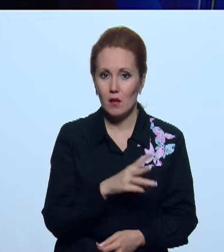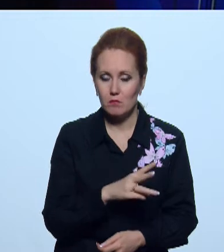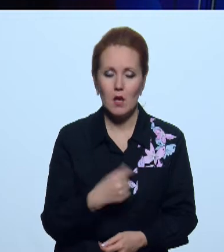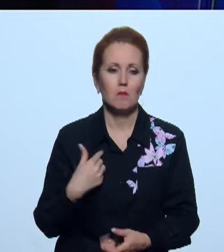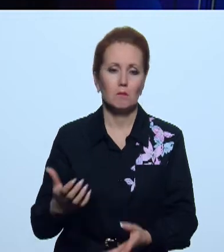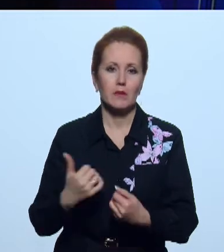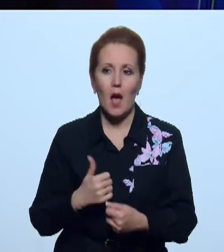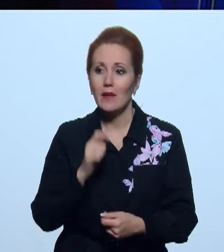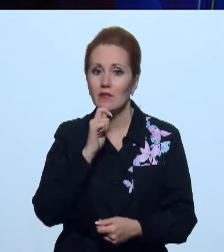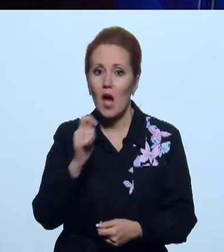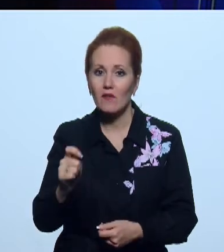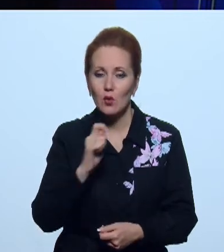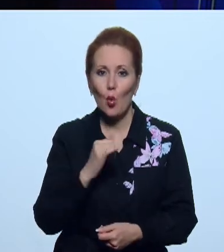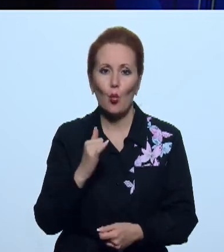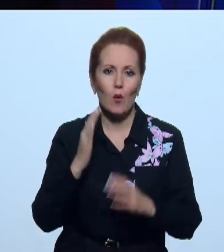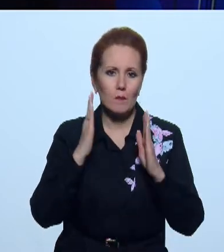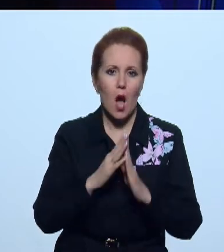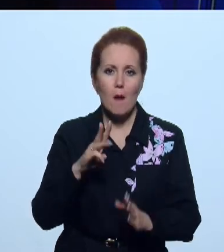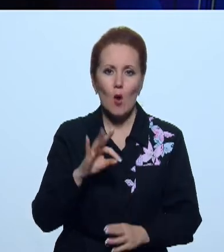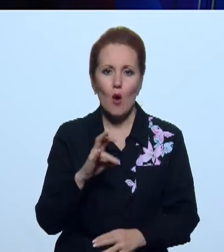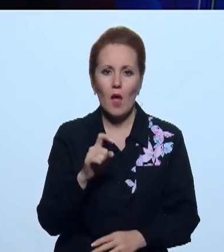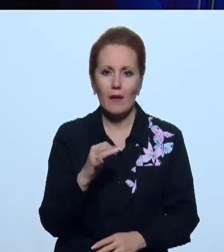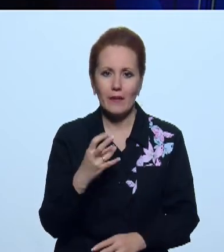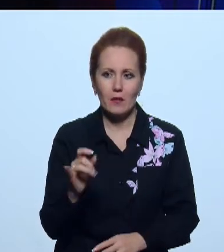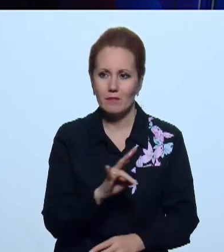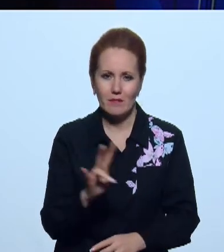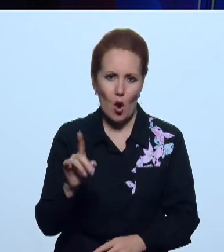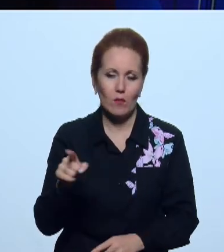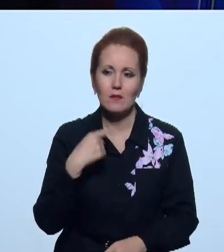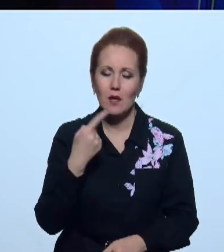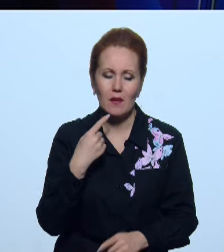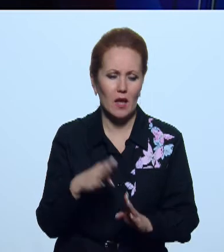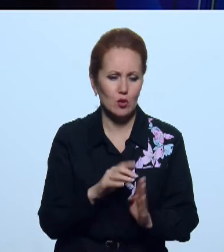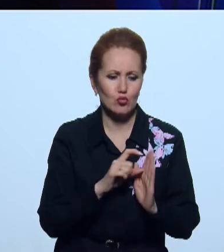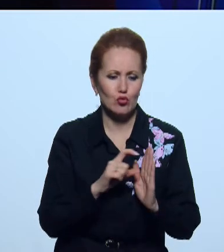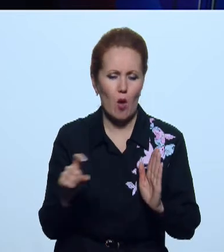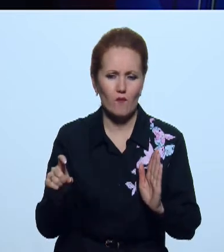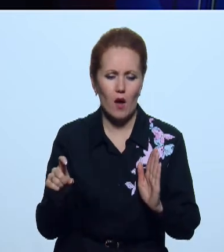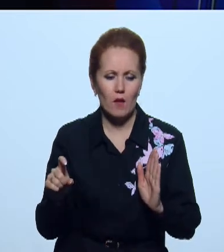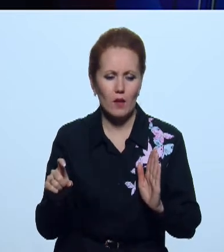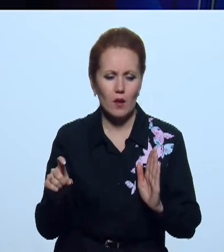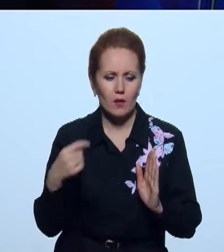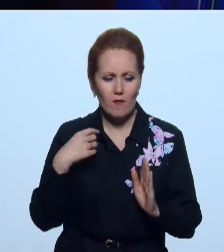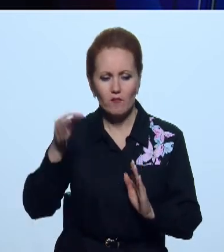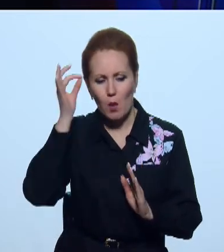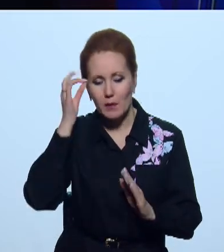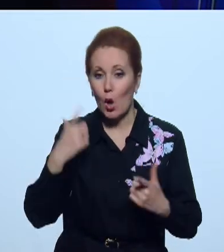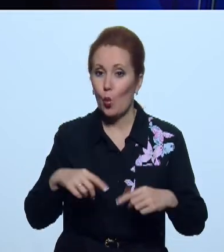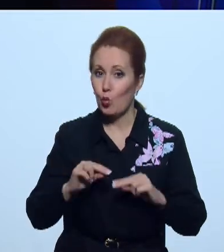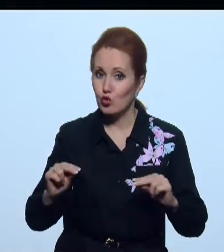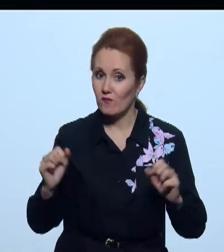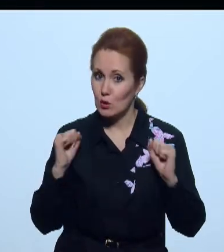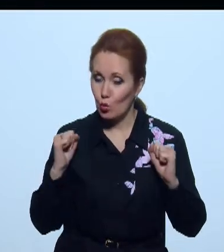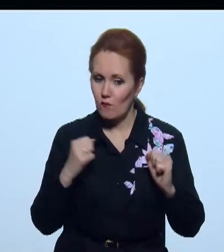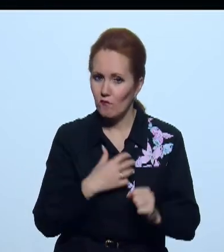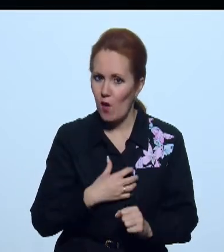Брали интервью у монахини, и она сказала такие слова. В общем, сейчас я тоже вспоминаю учителя физкультуры, насколько важно